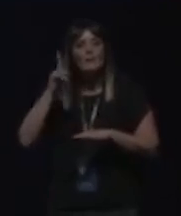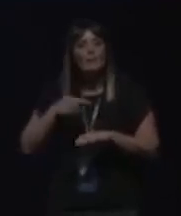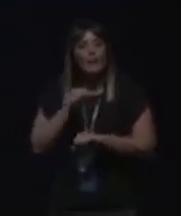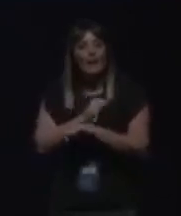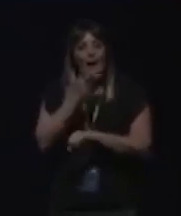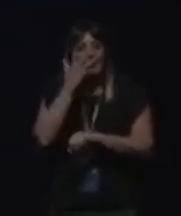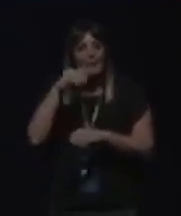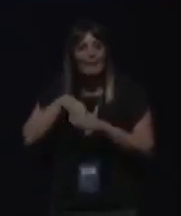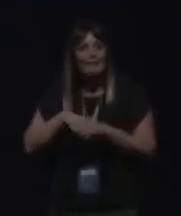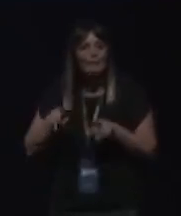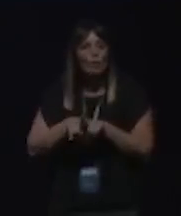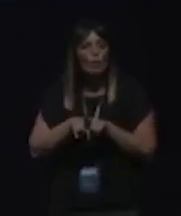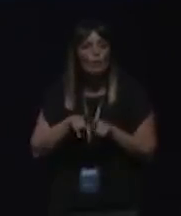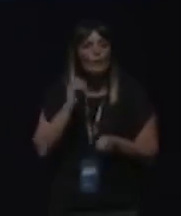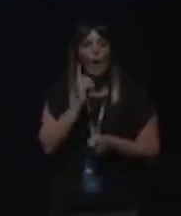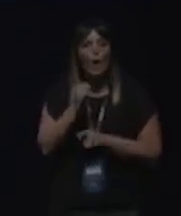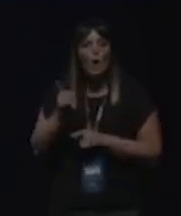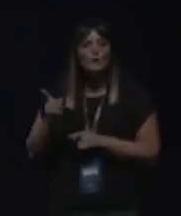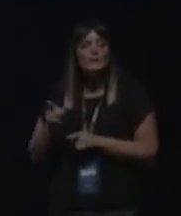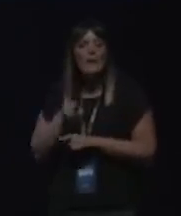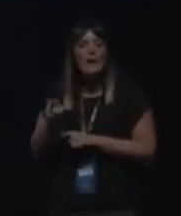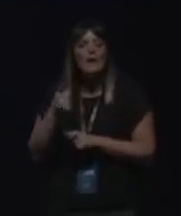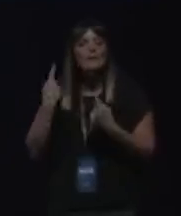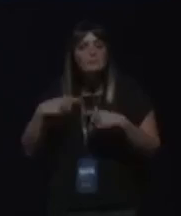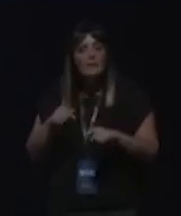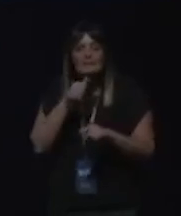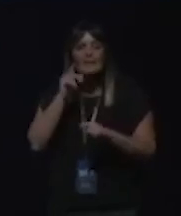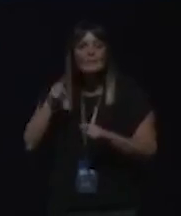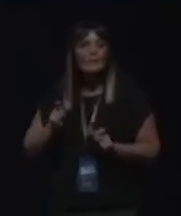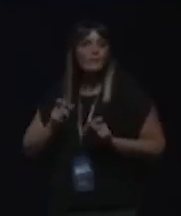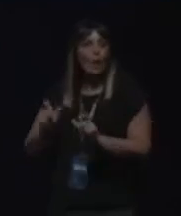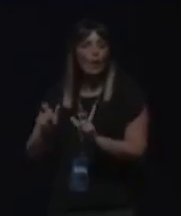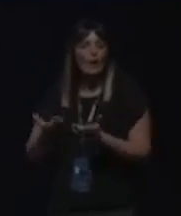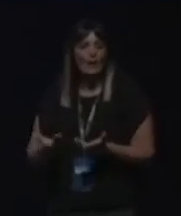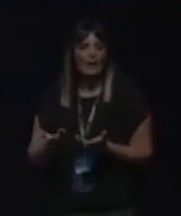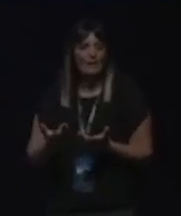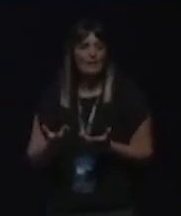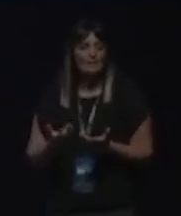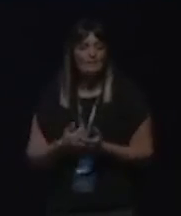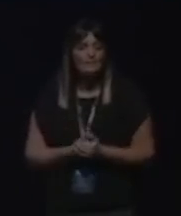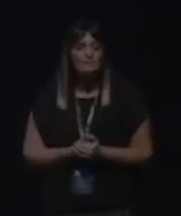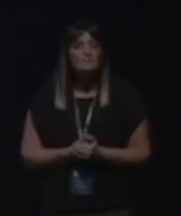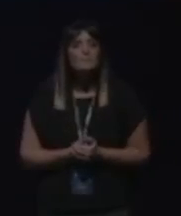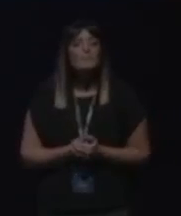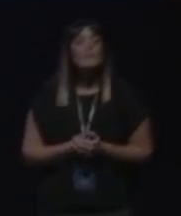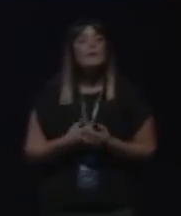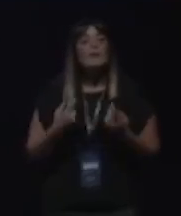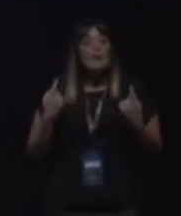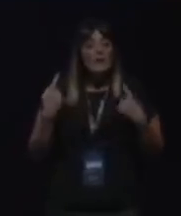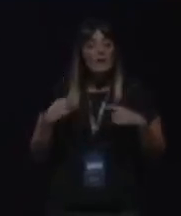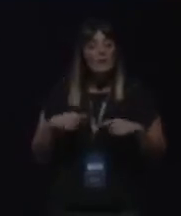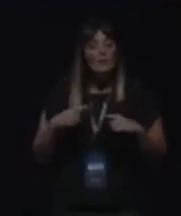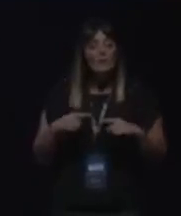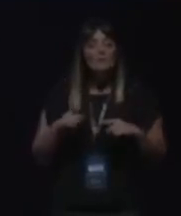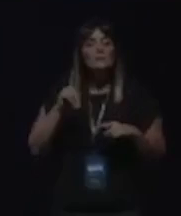l'esterno. Ebbene, cosa si chiede? Non soltanto mantenere in modo efficace questo meccanismo, ma in